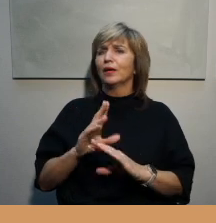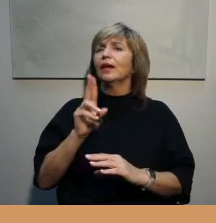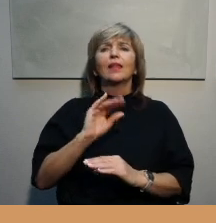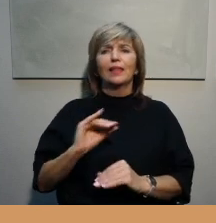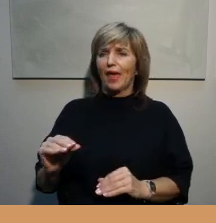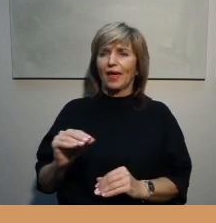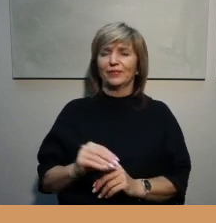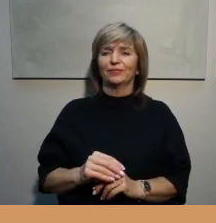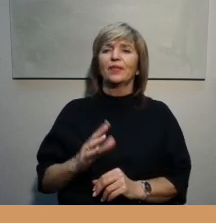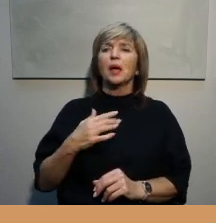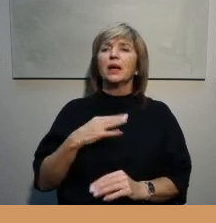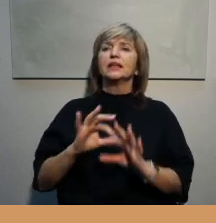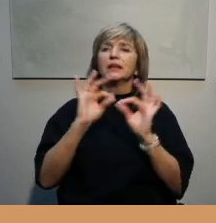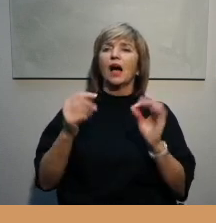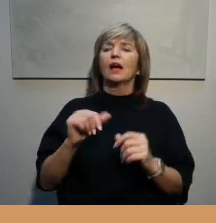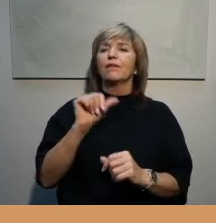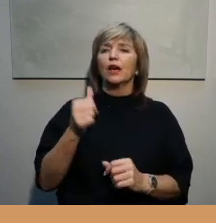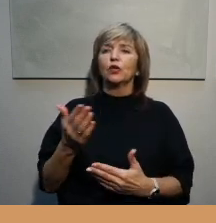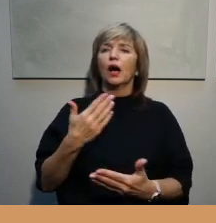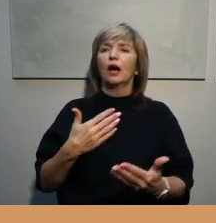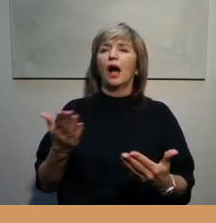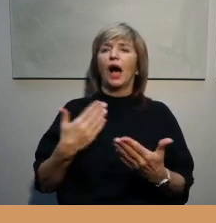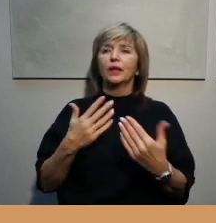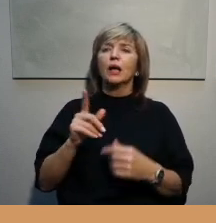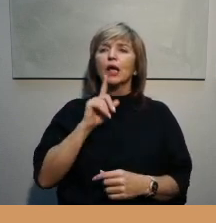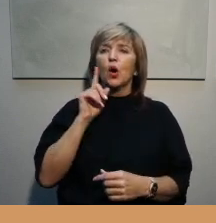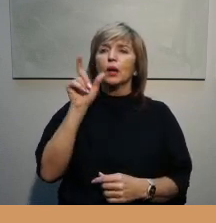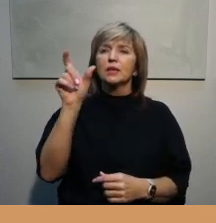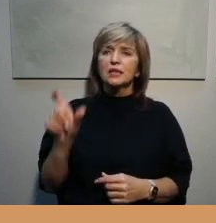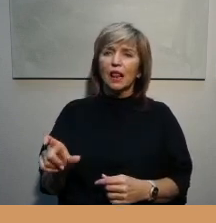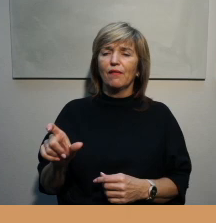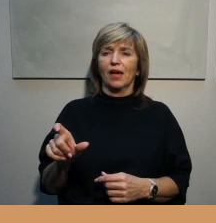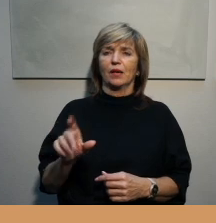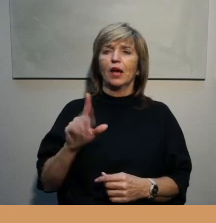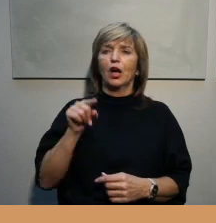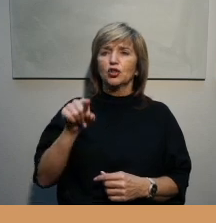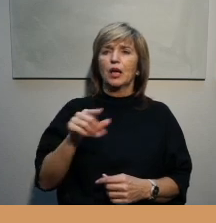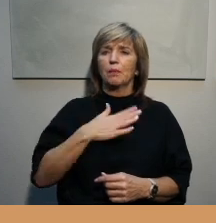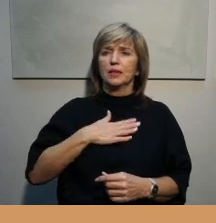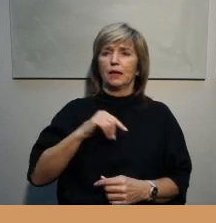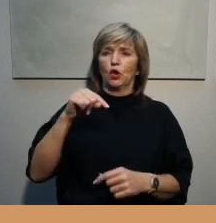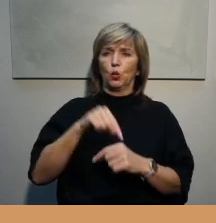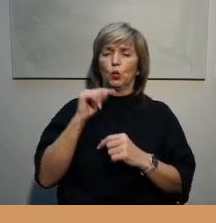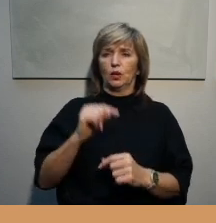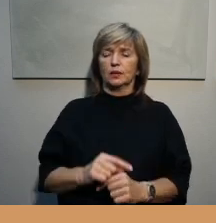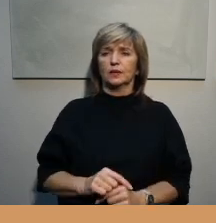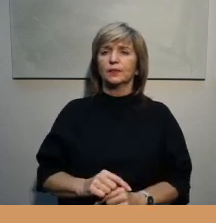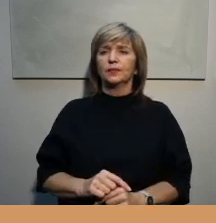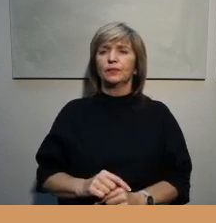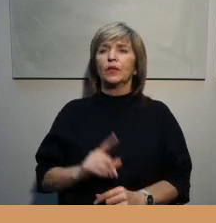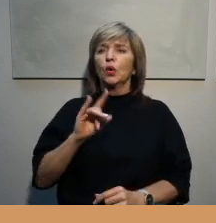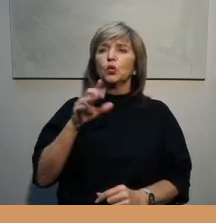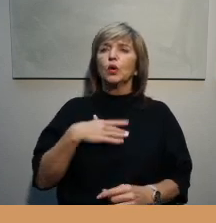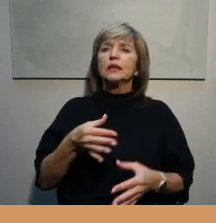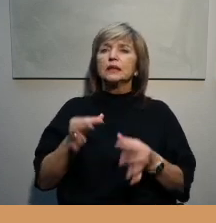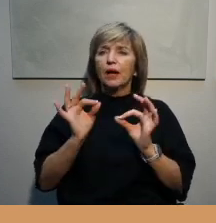nē. Bet mēs sākam veidot attiecības ar jauniem cilvēkiem, kuri šādi par sevi jūtas. Un to